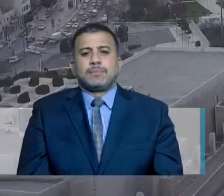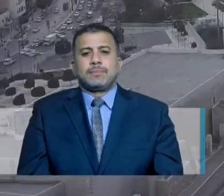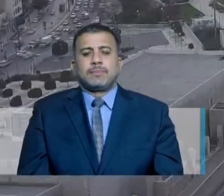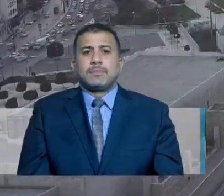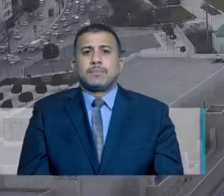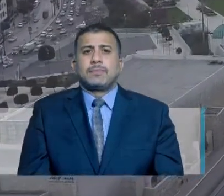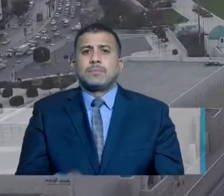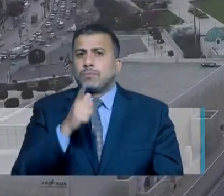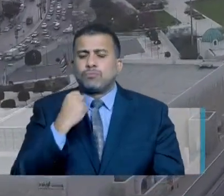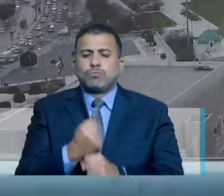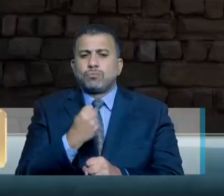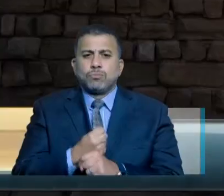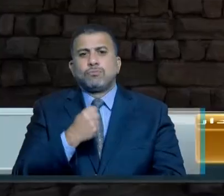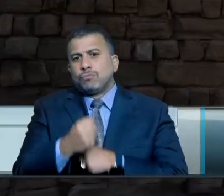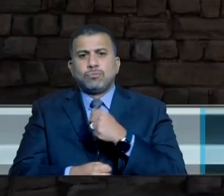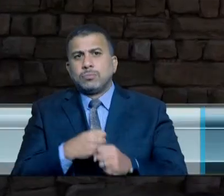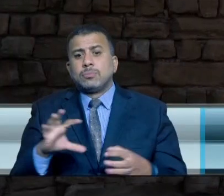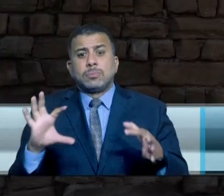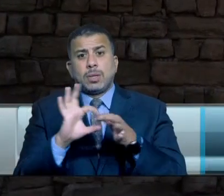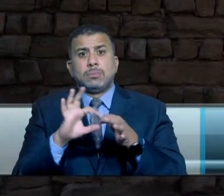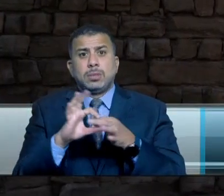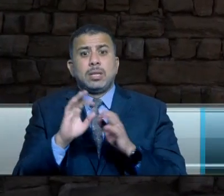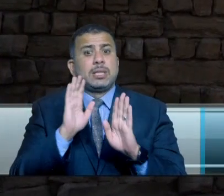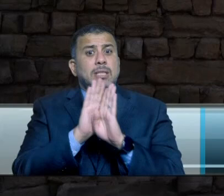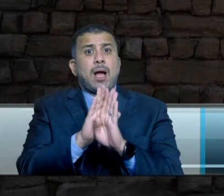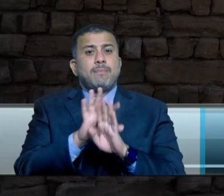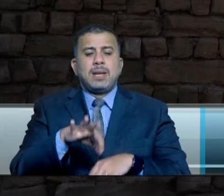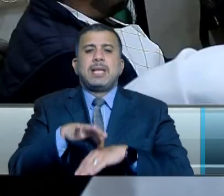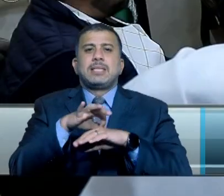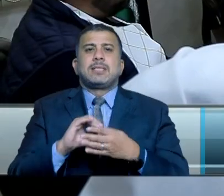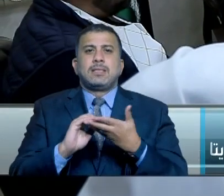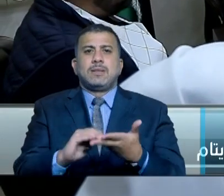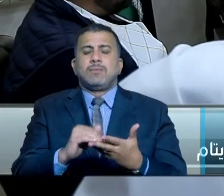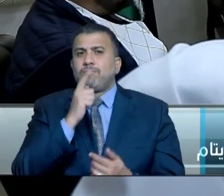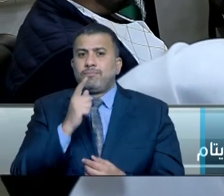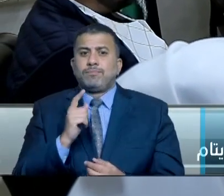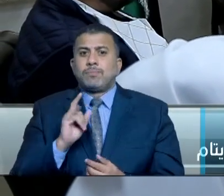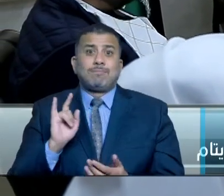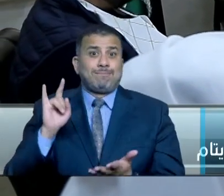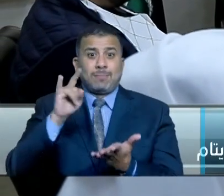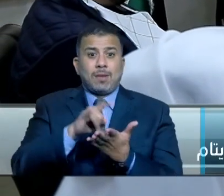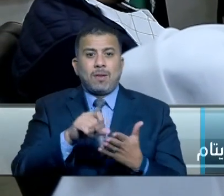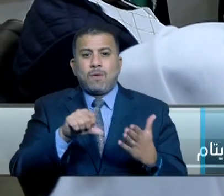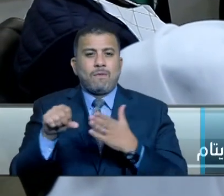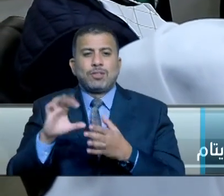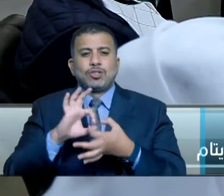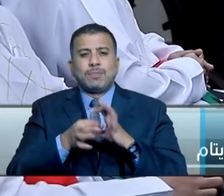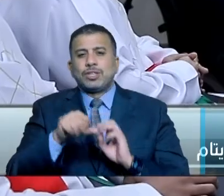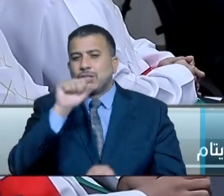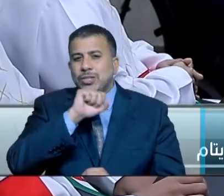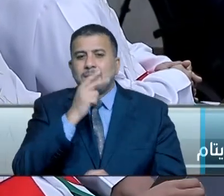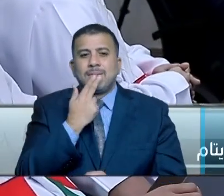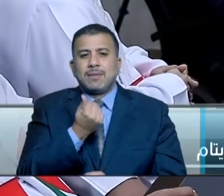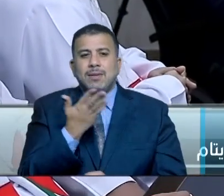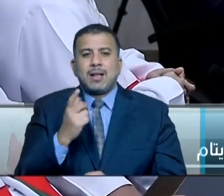ضمن جهودها لتحقيق التعاون في دعم الانسانيه جاءت زياره وفد جمعيه الشارقه الخيريه